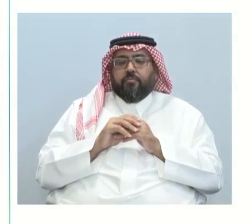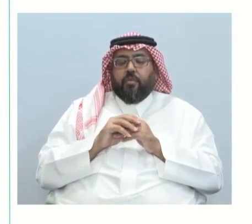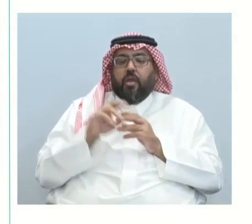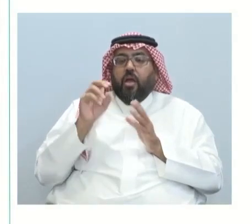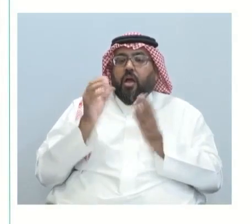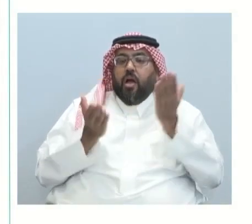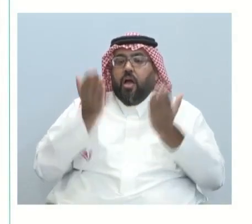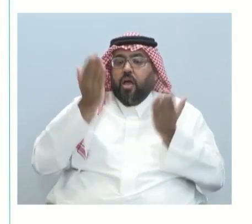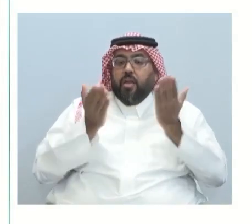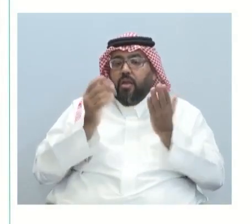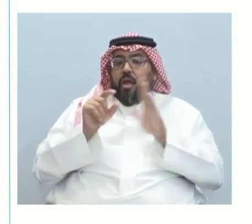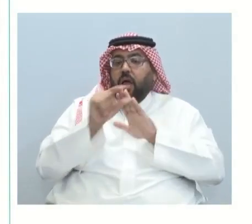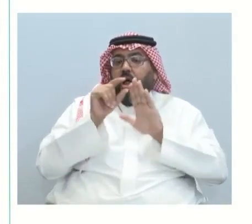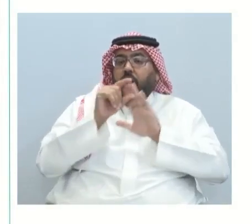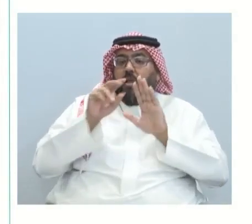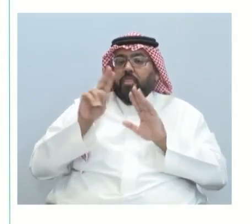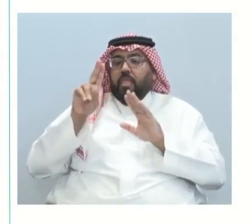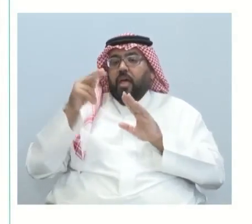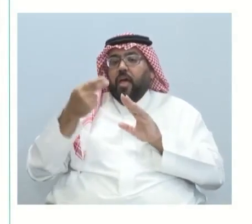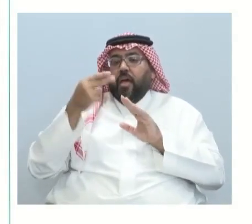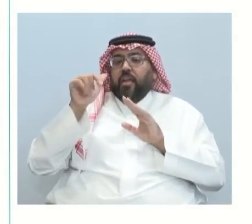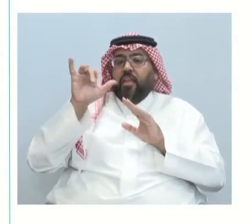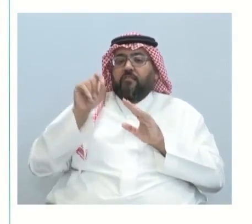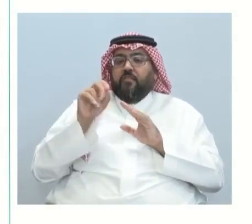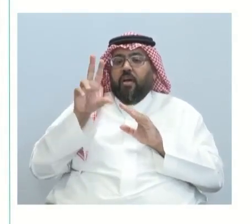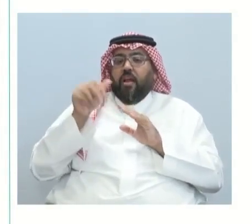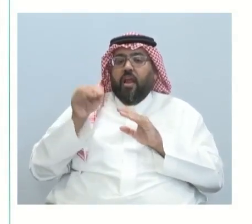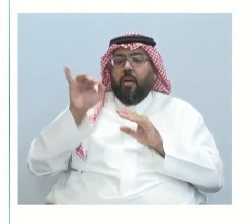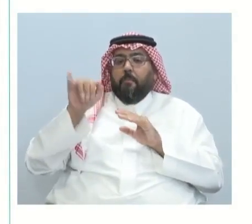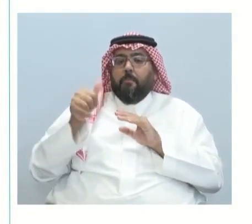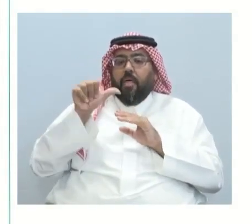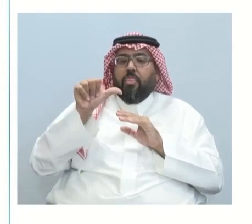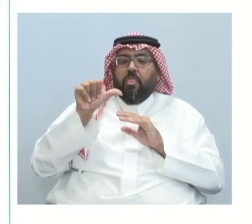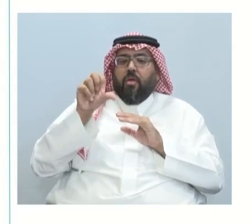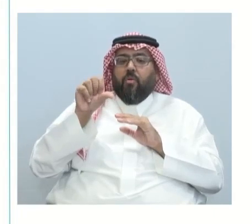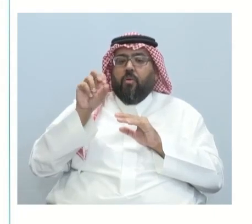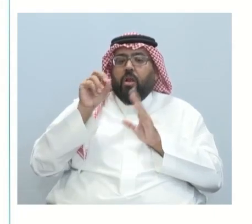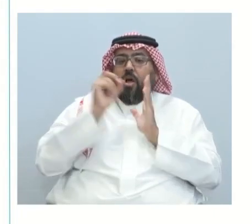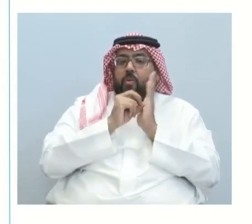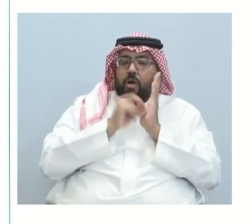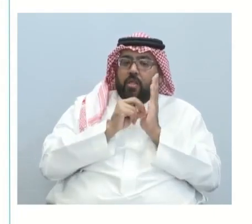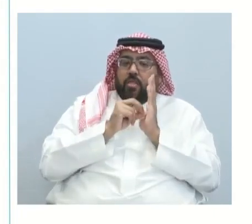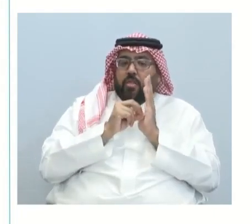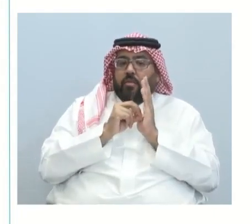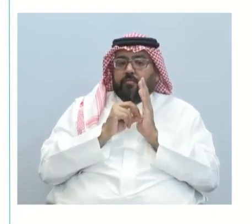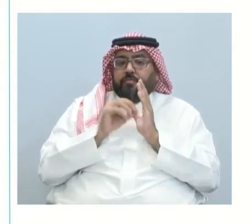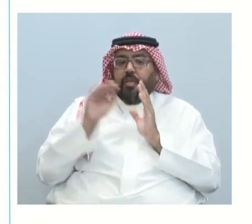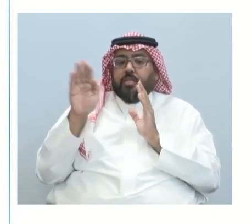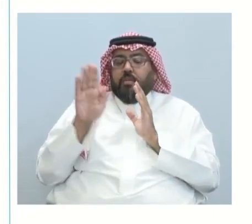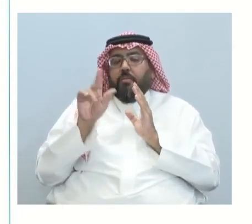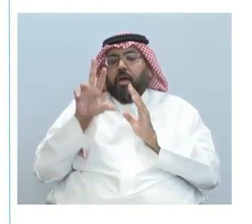قارن بين تعاريف الاحماض والقواعد حسب النماذج اخذنا الان لوس وقبلها